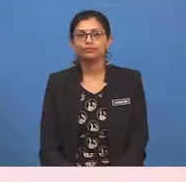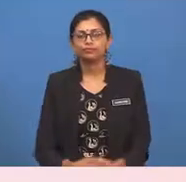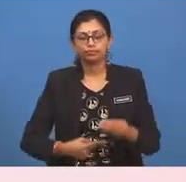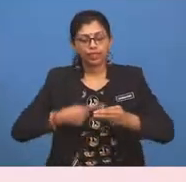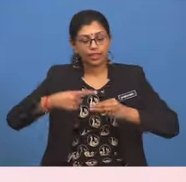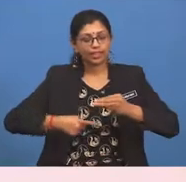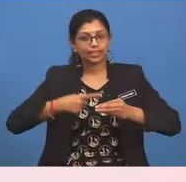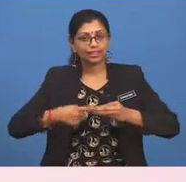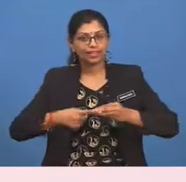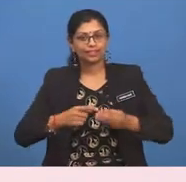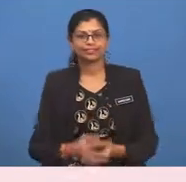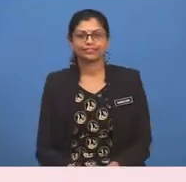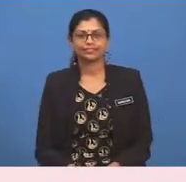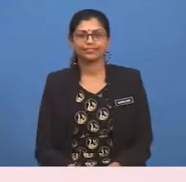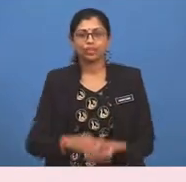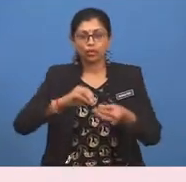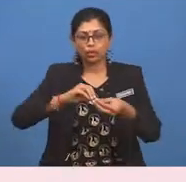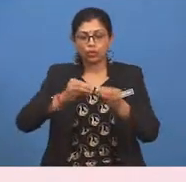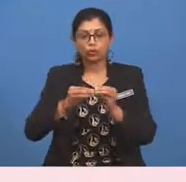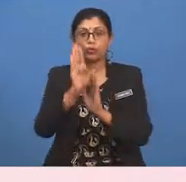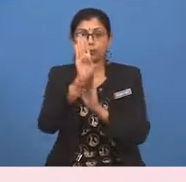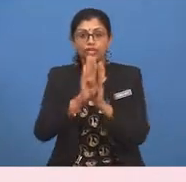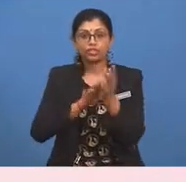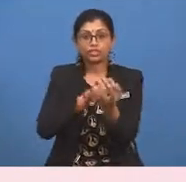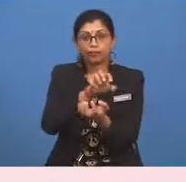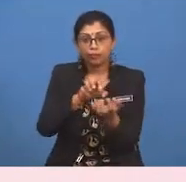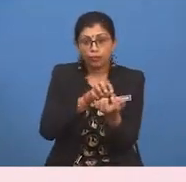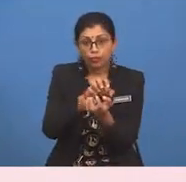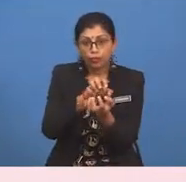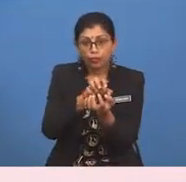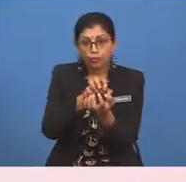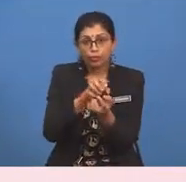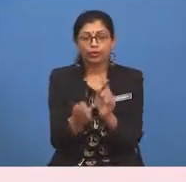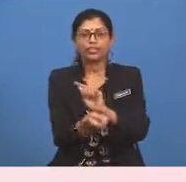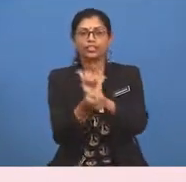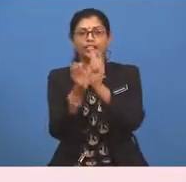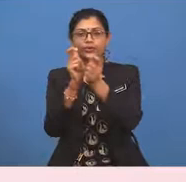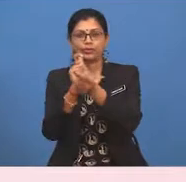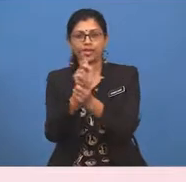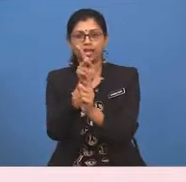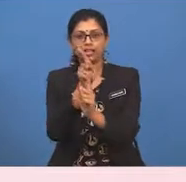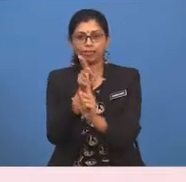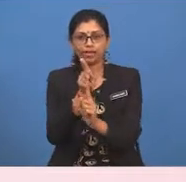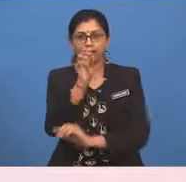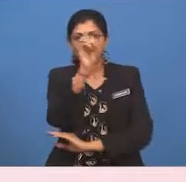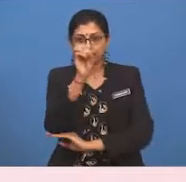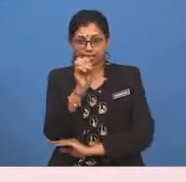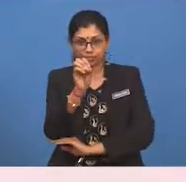Berkaitan dengan nombor bercampur ditukar kepada